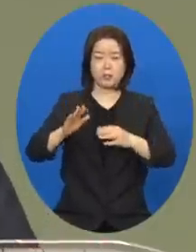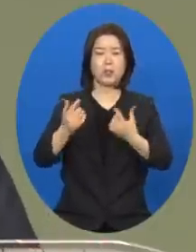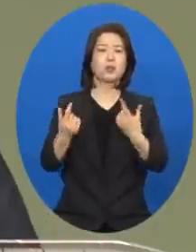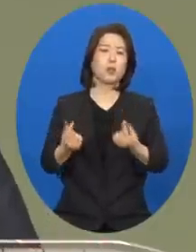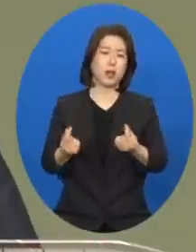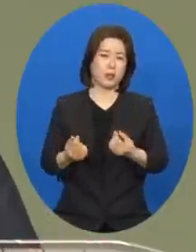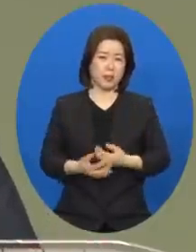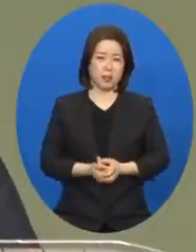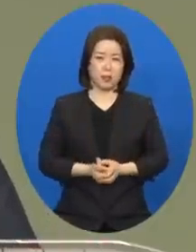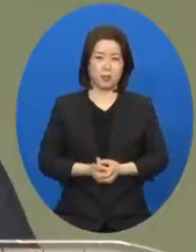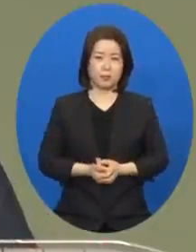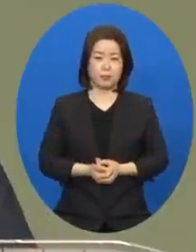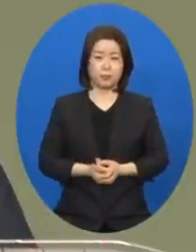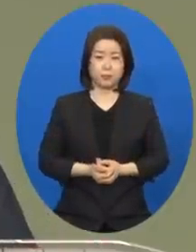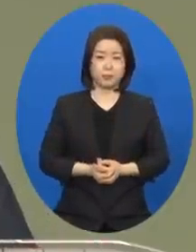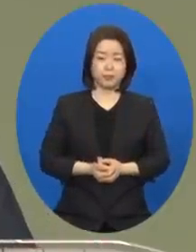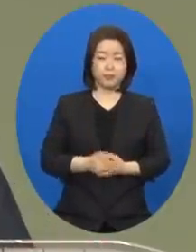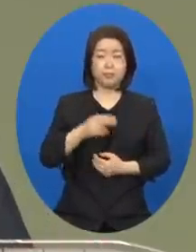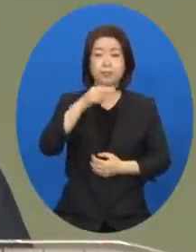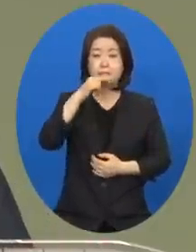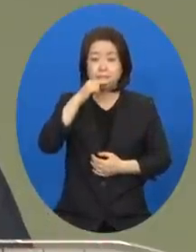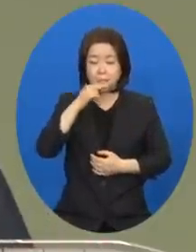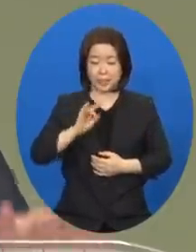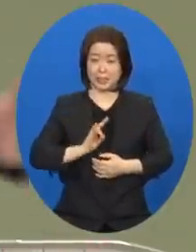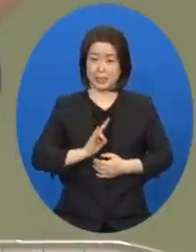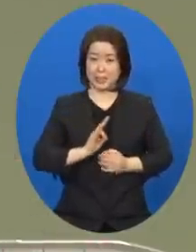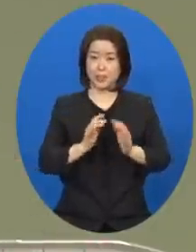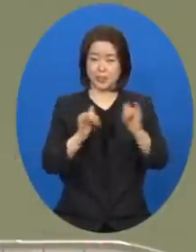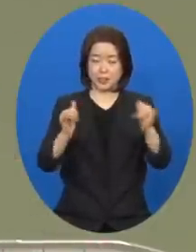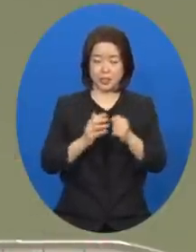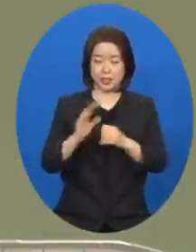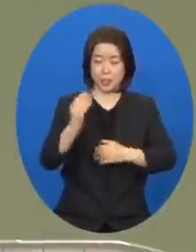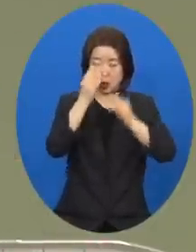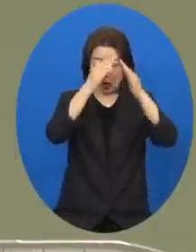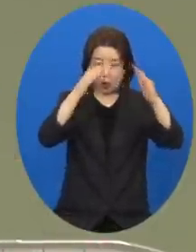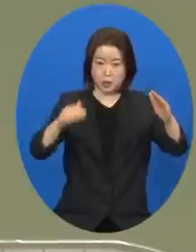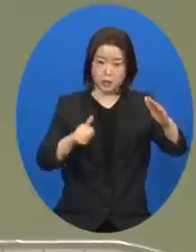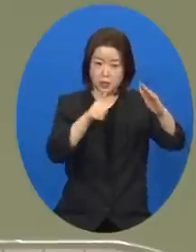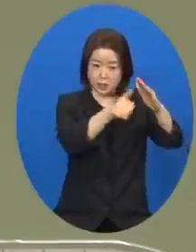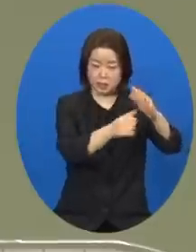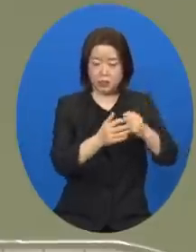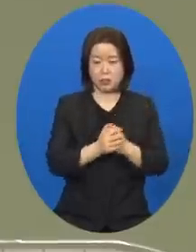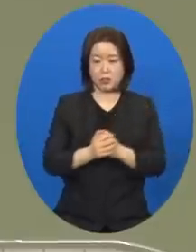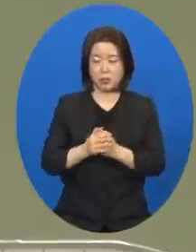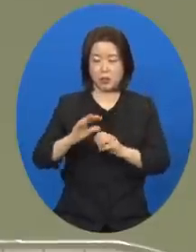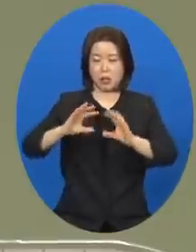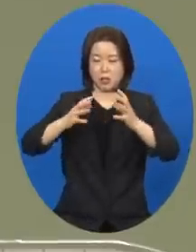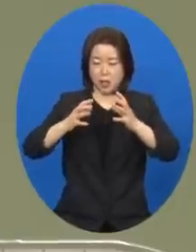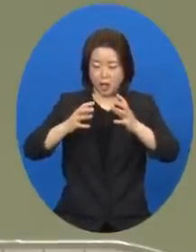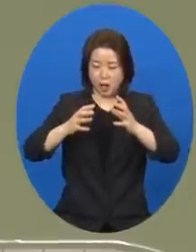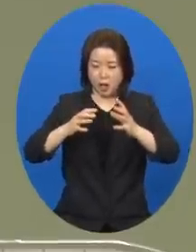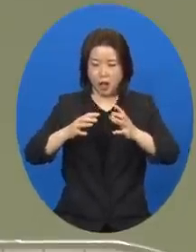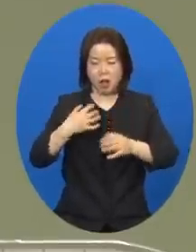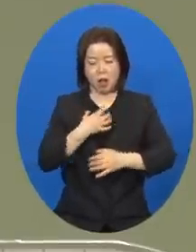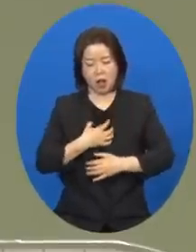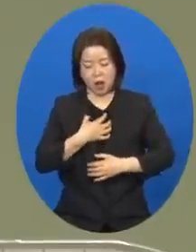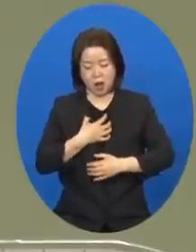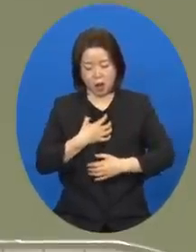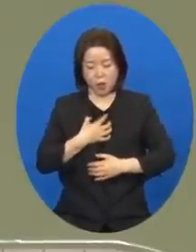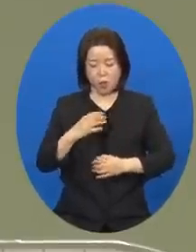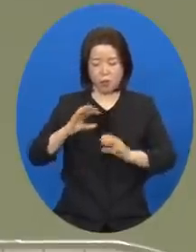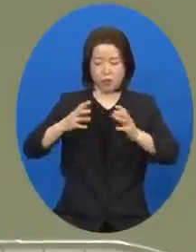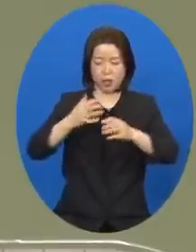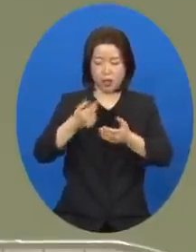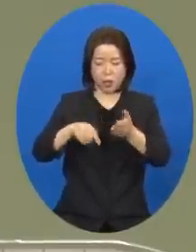이사야 선지자가 성전에 들어가서 나라가 너무 걱정스러워 나라 위하여